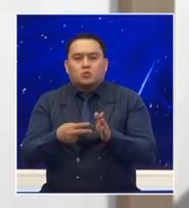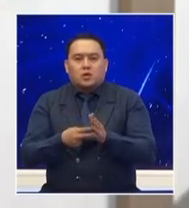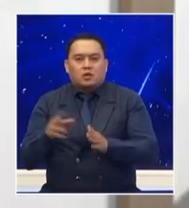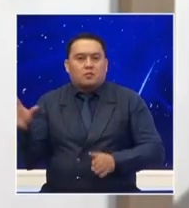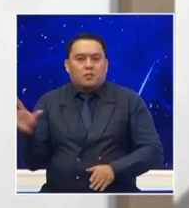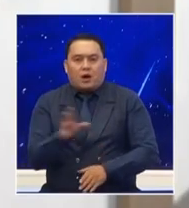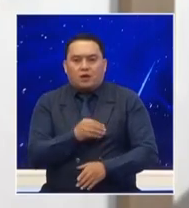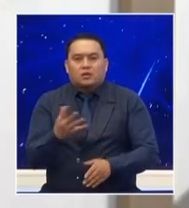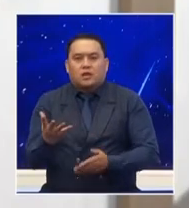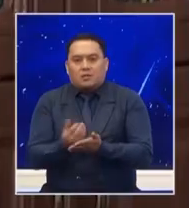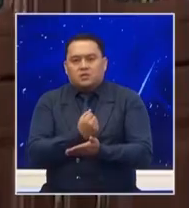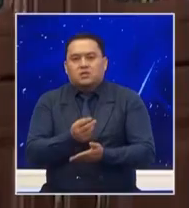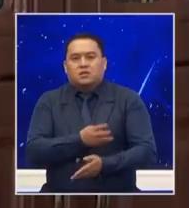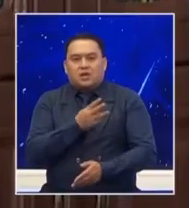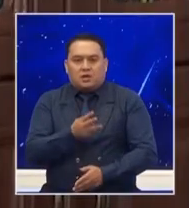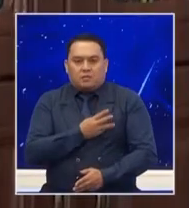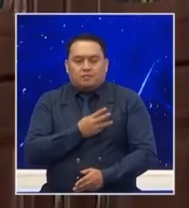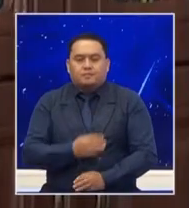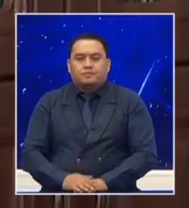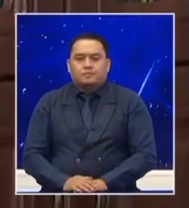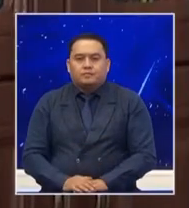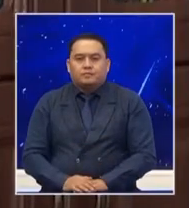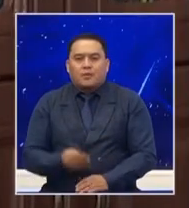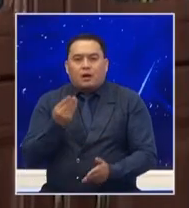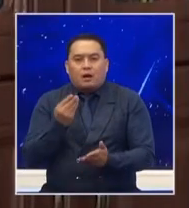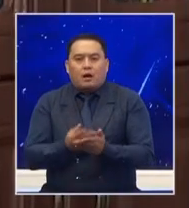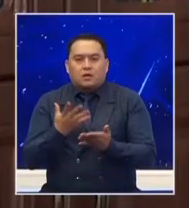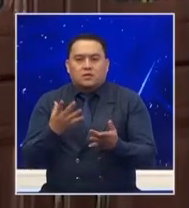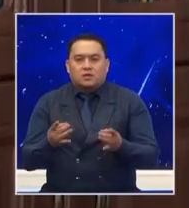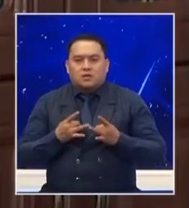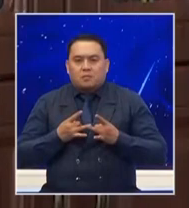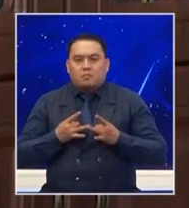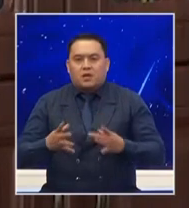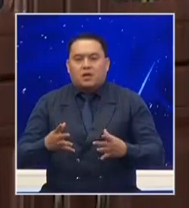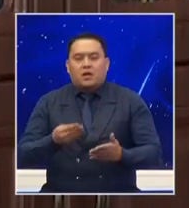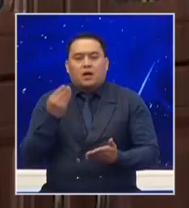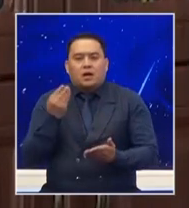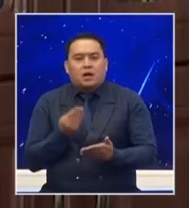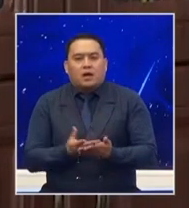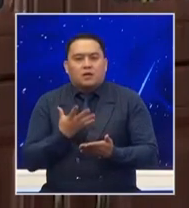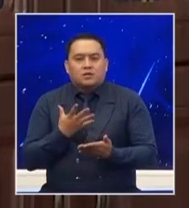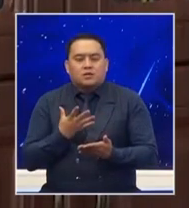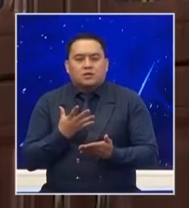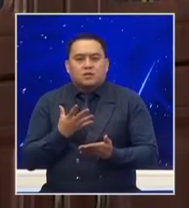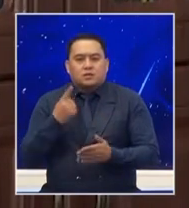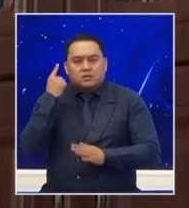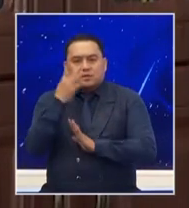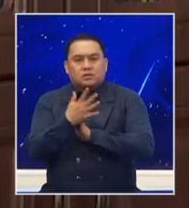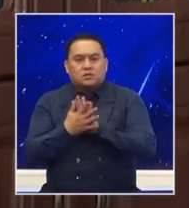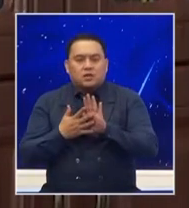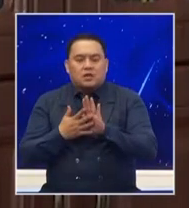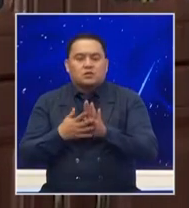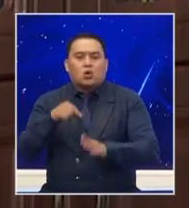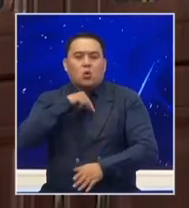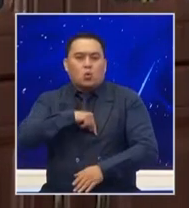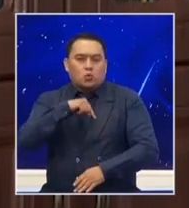барлықтарыңызға табыс тілеймін. Қасиетті мереке, қасиетті сана сезімі,